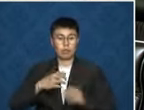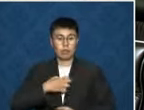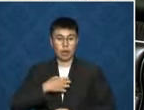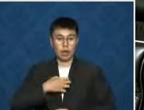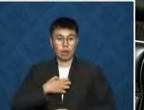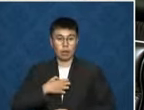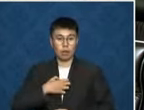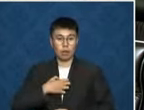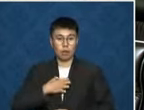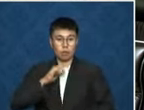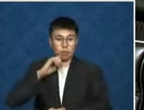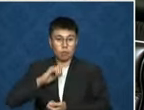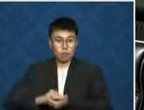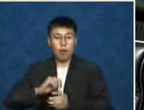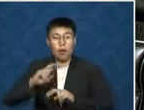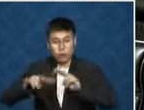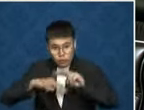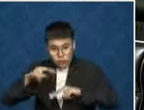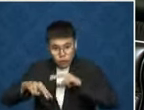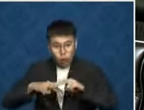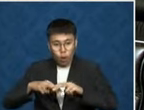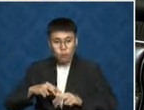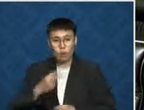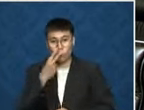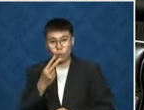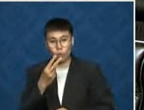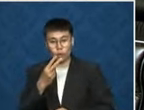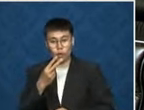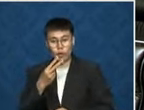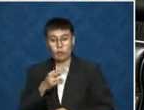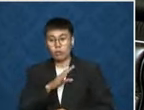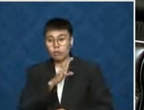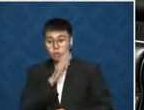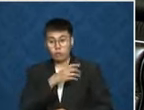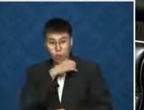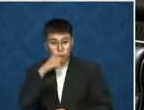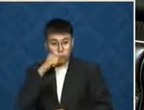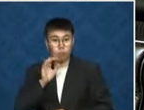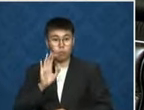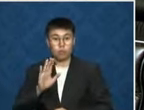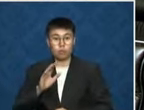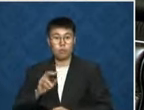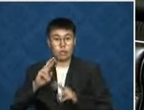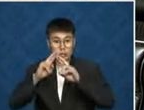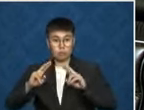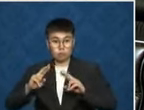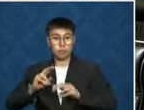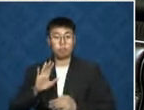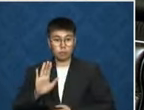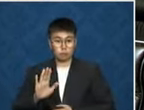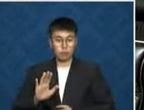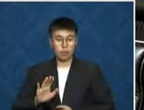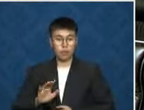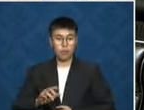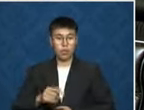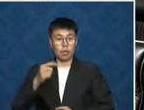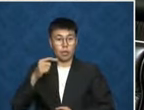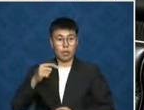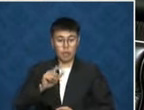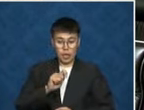ส่วนพูดง่ายคือเข้าไปตรวจสอบเรื่องนี้ได้อย่างไรนะครับในเมื่อมันเป็นความลับทางการค้าของเขาผมอยากจะย้อนกลับไปที่ต้นทางกับท่านประธาน AI จะฉลาด